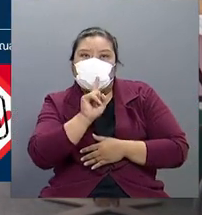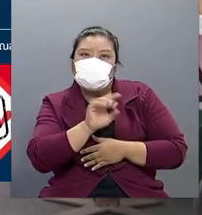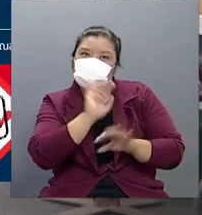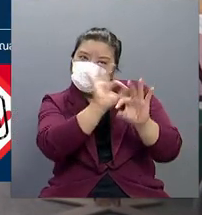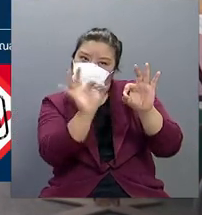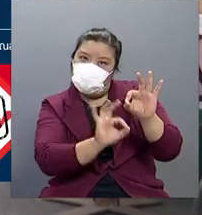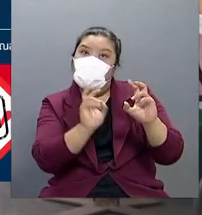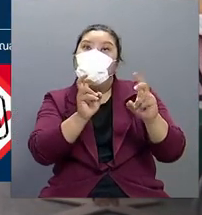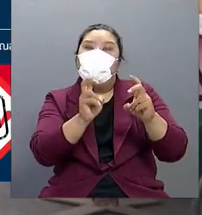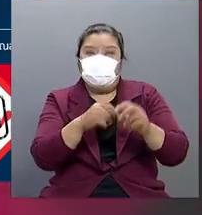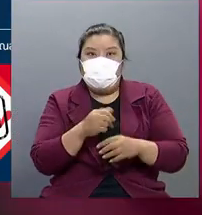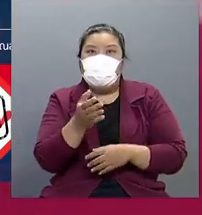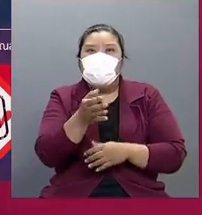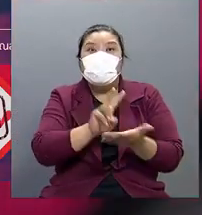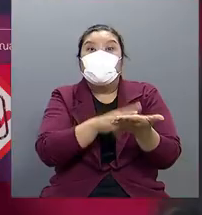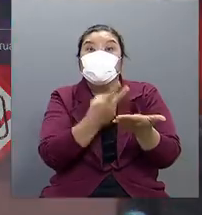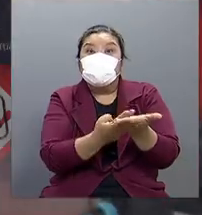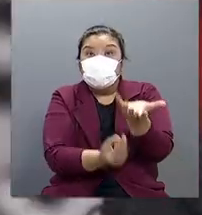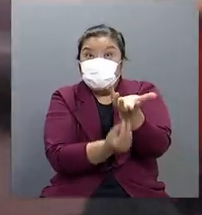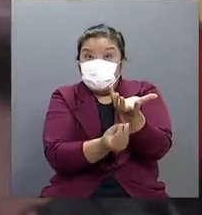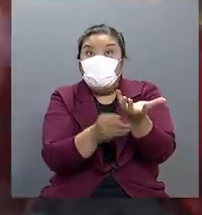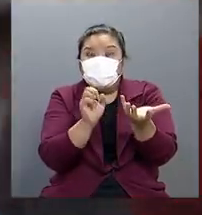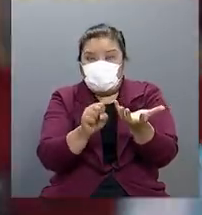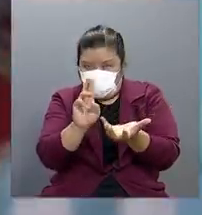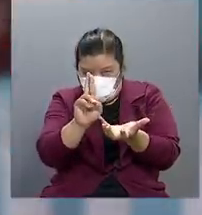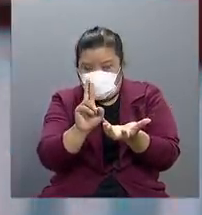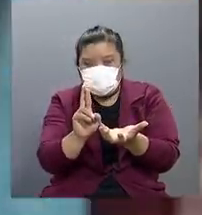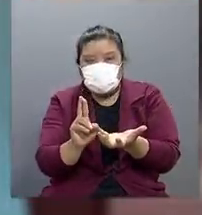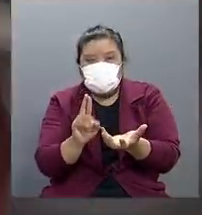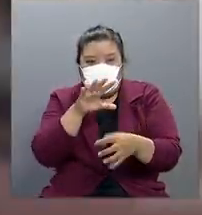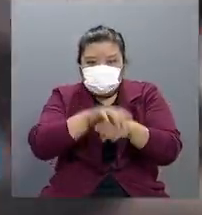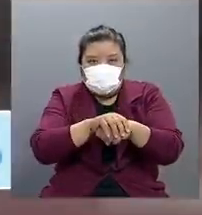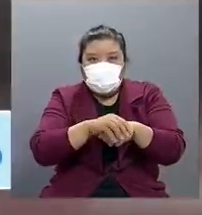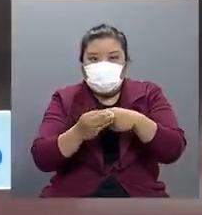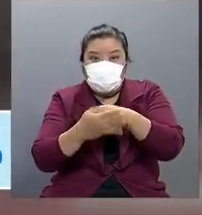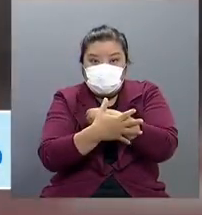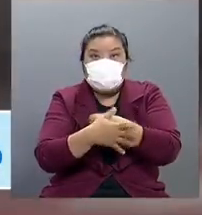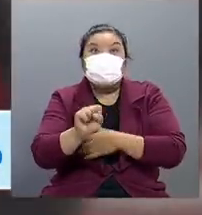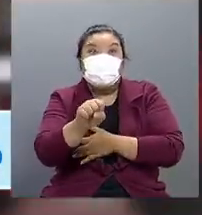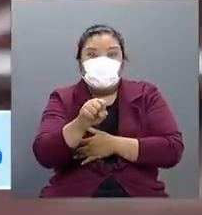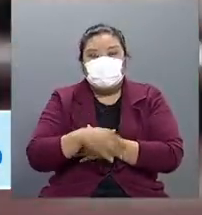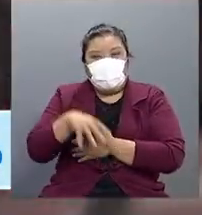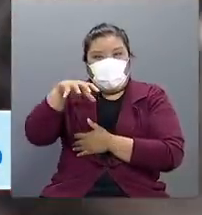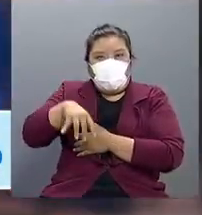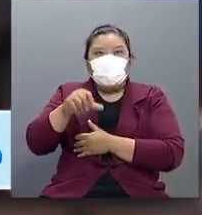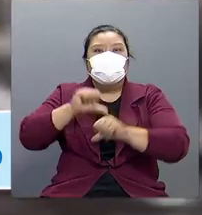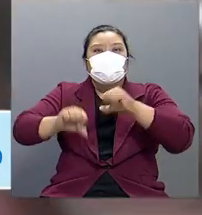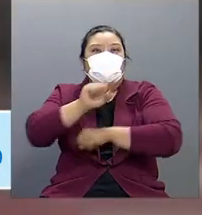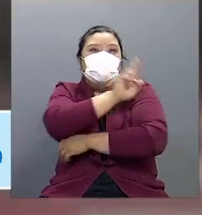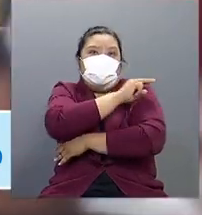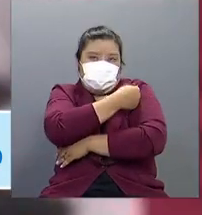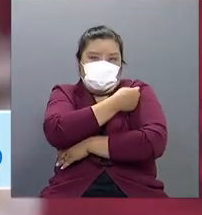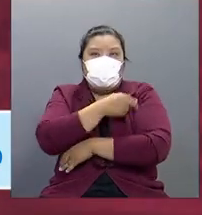าทูนึ่งทำให้เป็นมะเร็งที่มือซึ่งทางสถาบันมะเร็งแห่งชาติกรมการแพทย์กระทรวงสาธารณสุขชี้แจงแล้วว่า